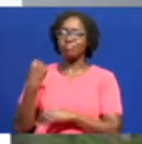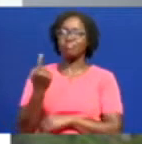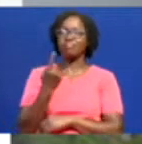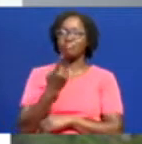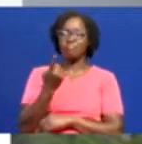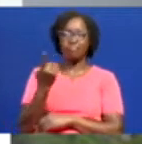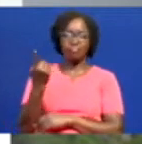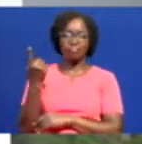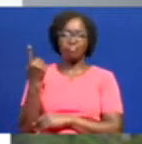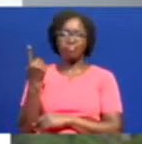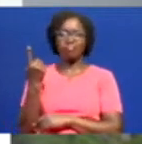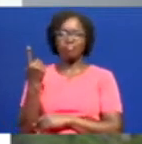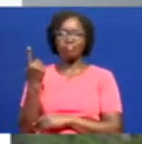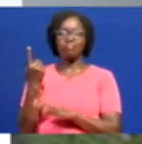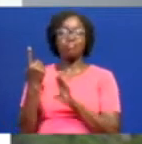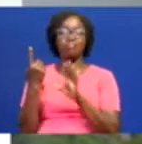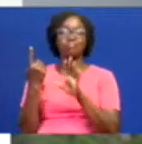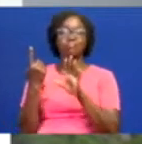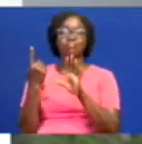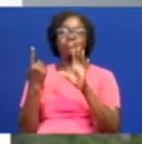522522, namba ya akaunti